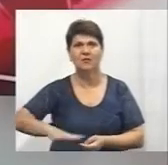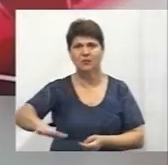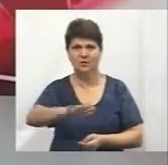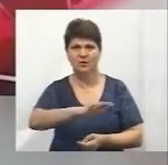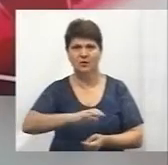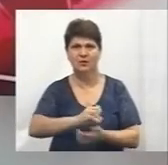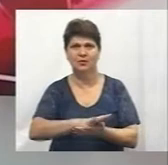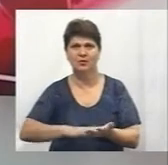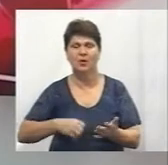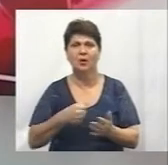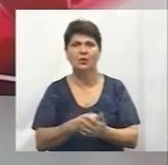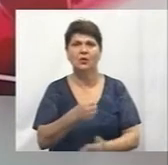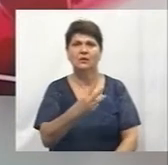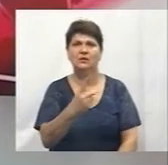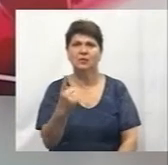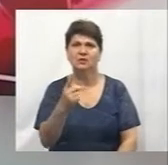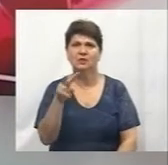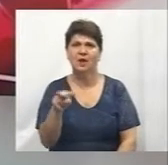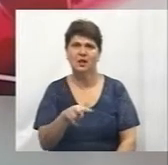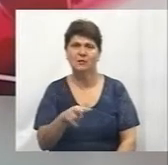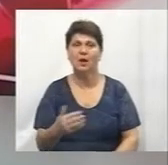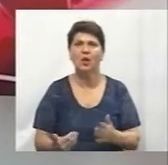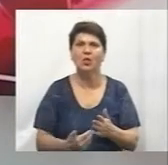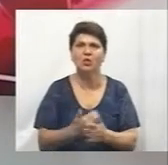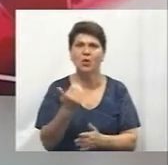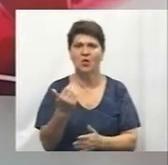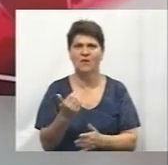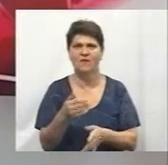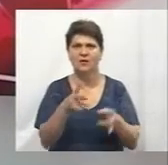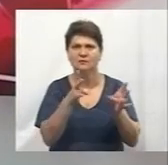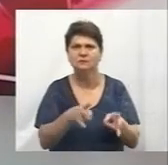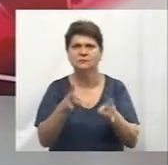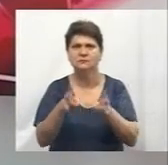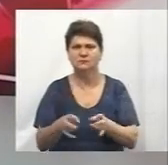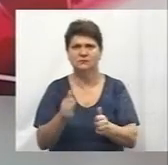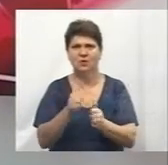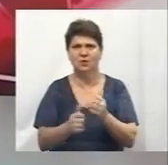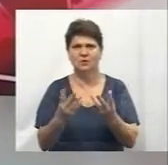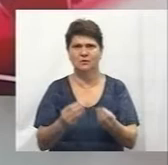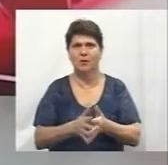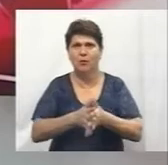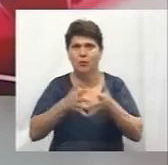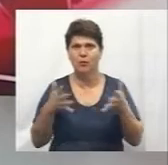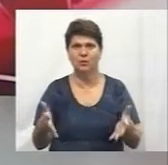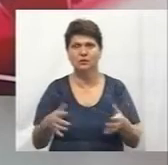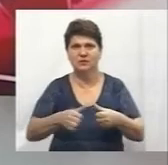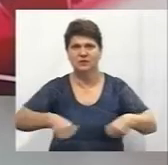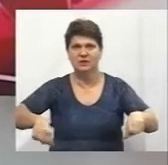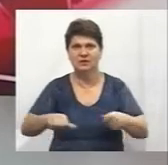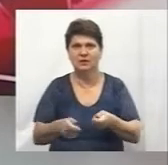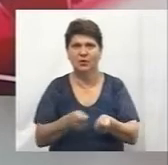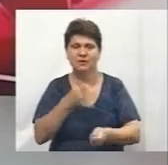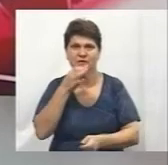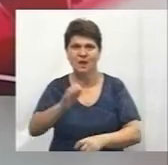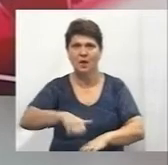до 31 липня через те, що нових випадків інфікування з кожним днем стає більше. Про це на засіданні уряду